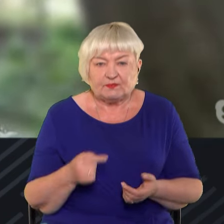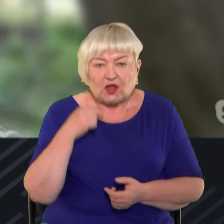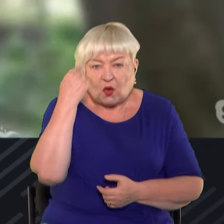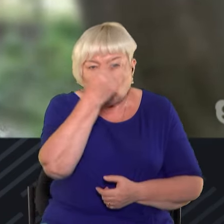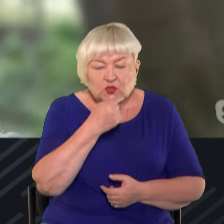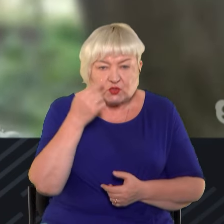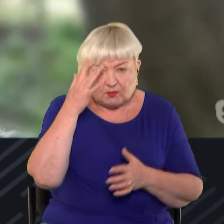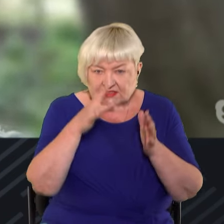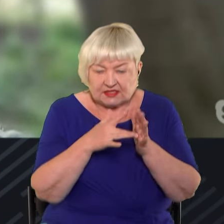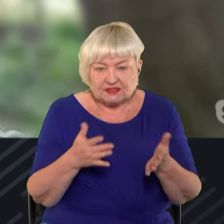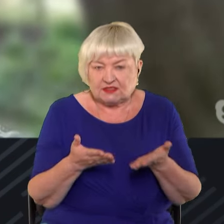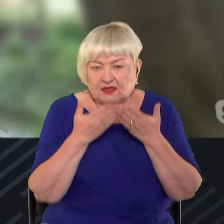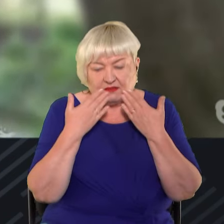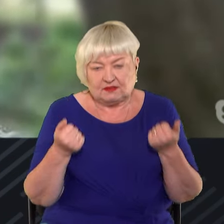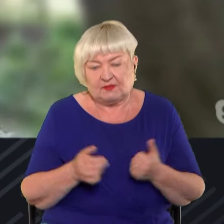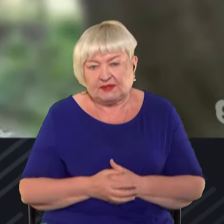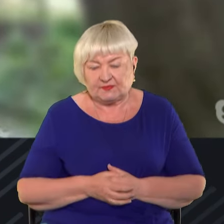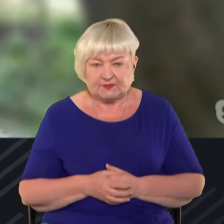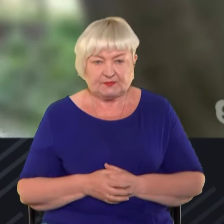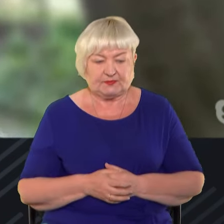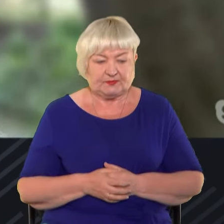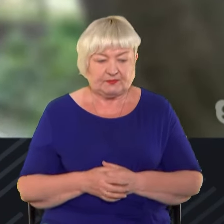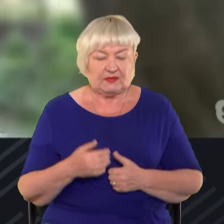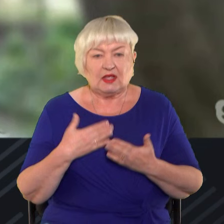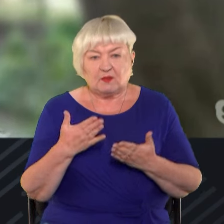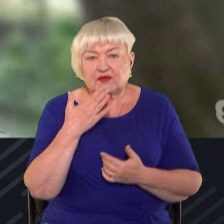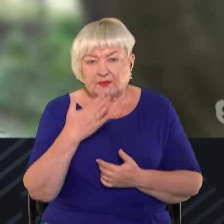особистих цілях взагалі не несе. Ми вам дякуємо і